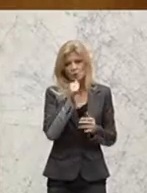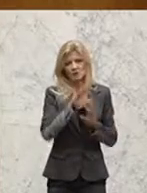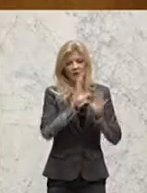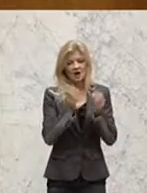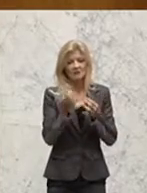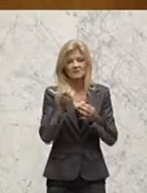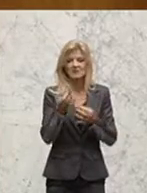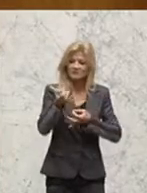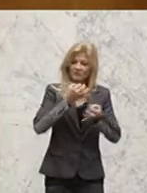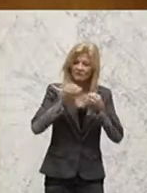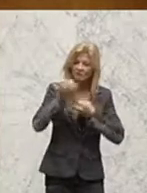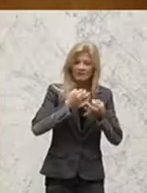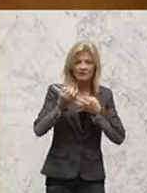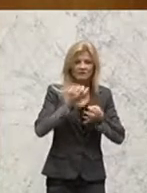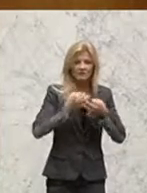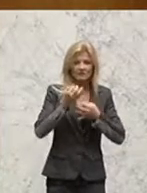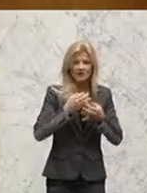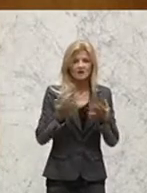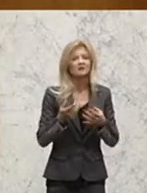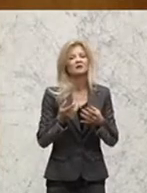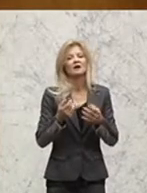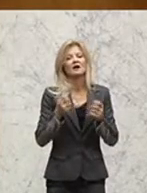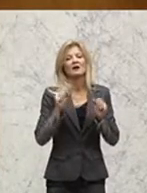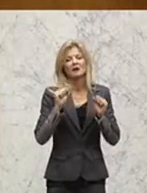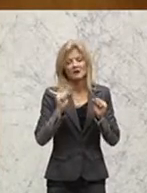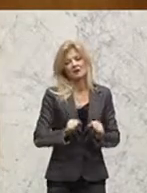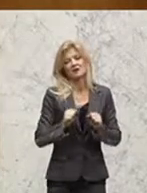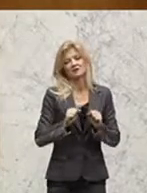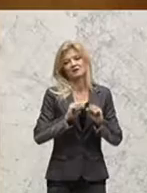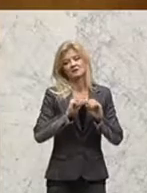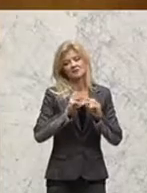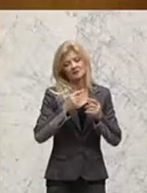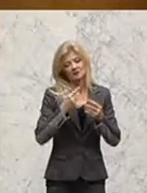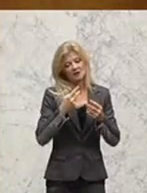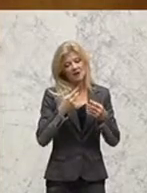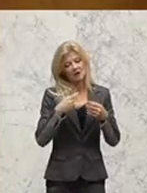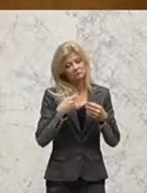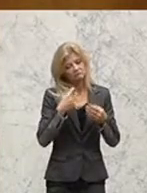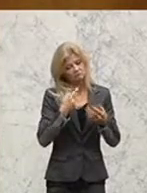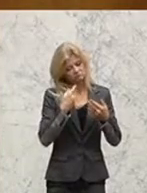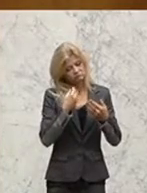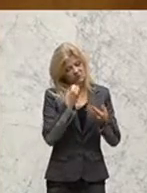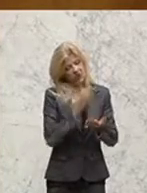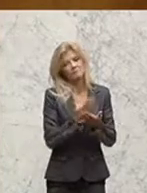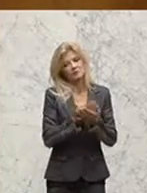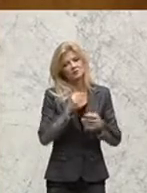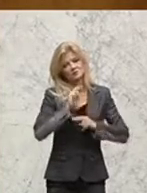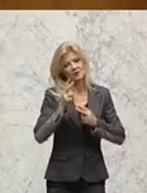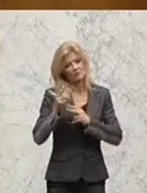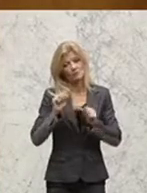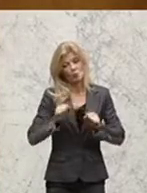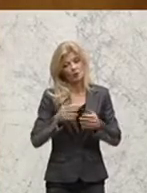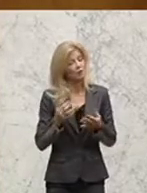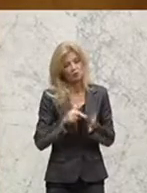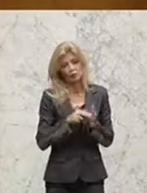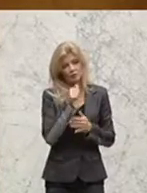angefragten elektronischen Auswertungen derzeit möglich. Das heißt, derartige Statistiken, die gewünscht sind,